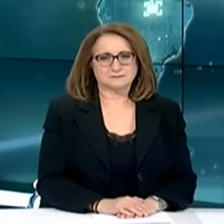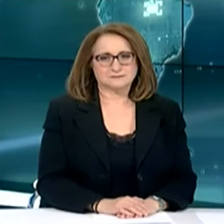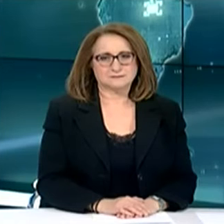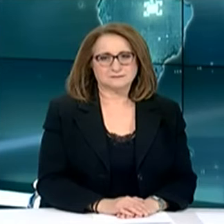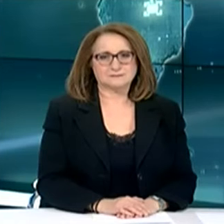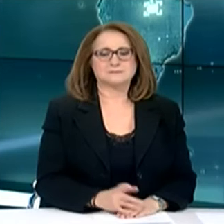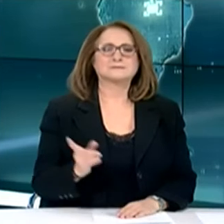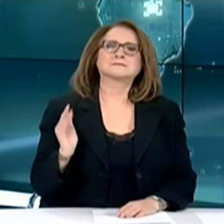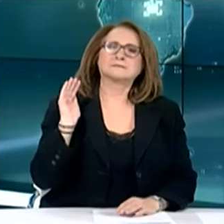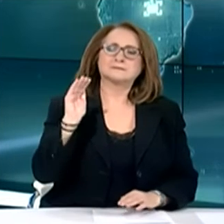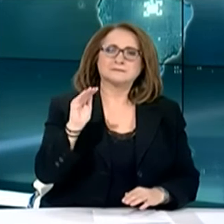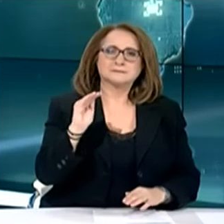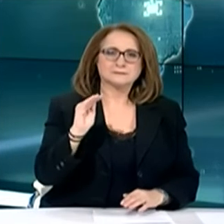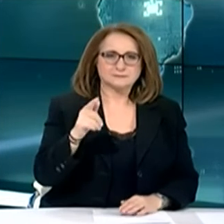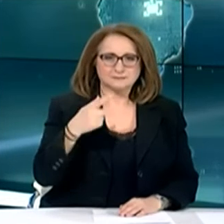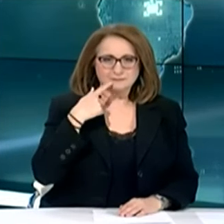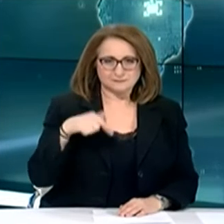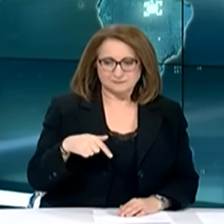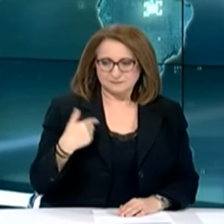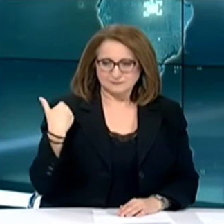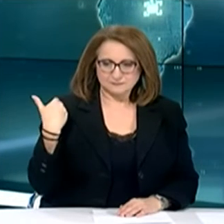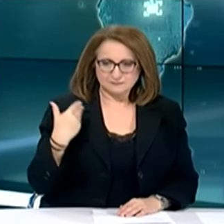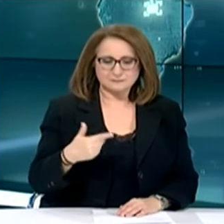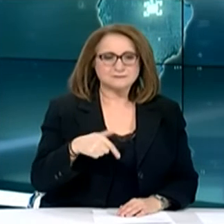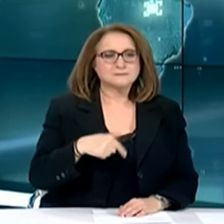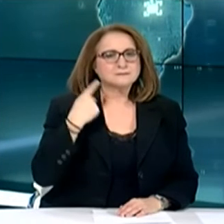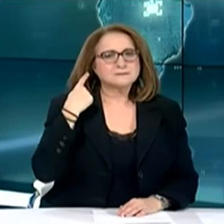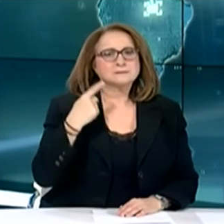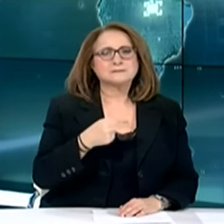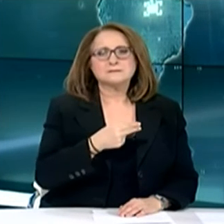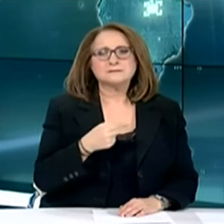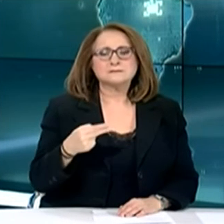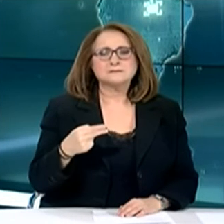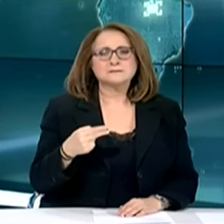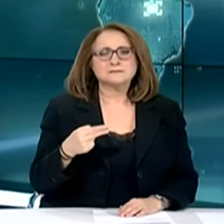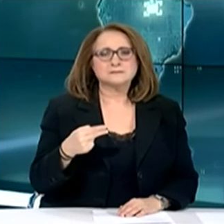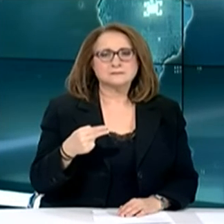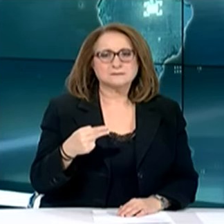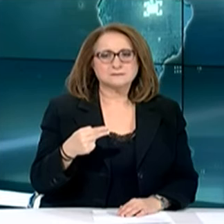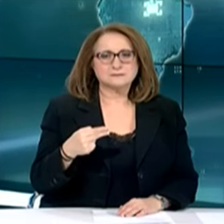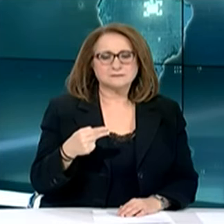Κύριε καθηγητά, τις τελευταίες ώρες ακούγεται πάρα πολύ το θέμα του Λεωνίου Νοσοκομείου μετά